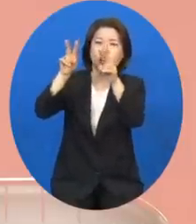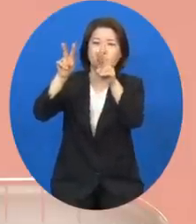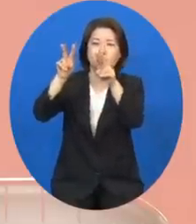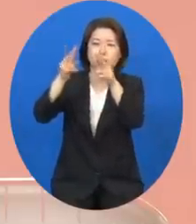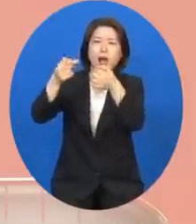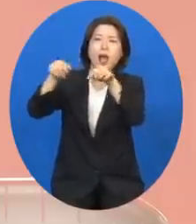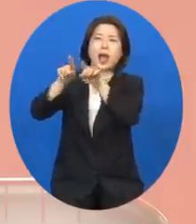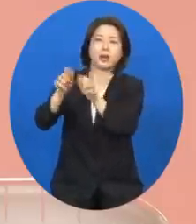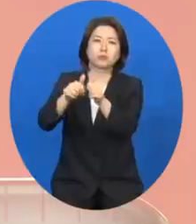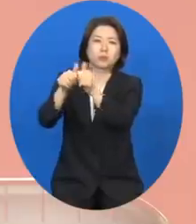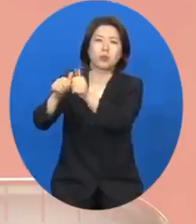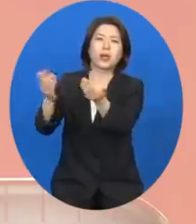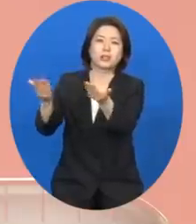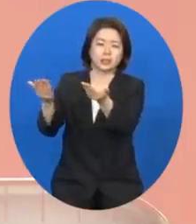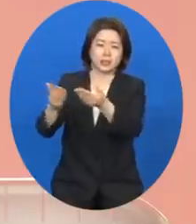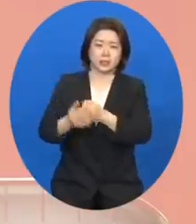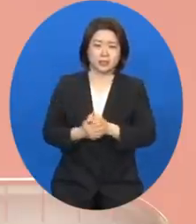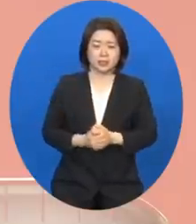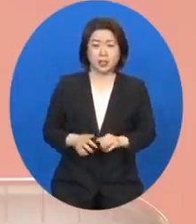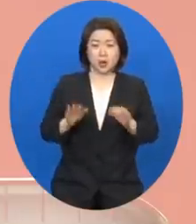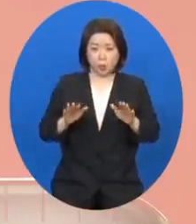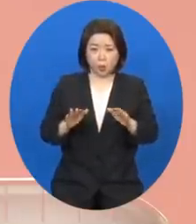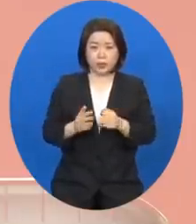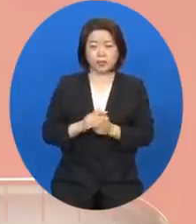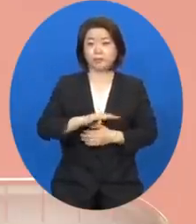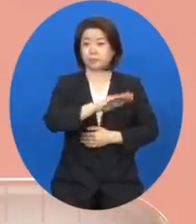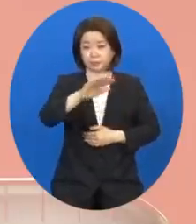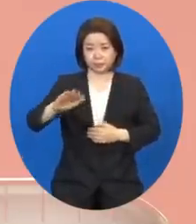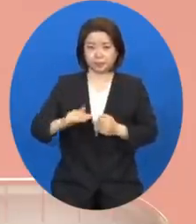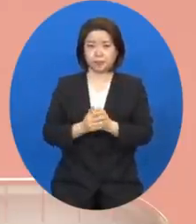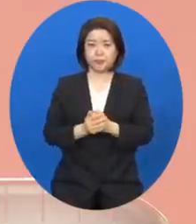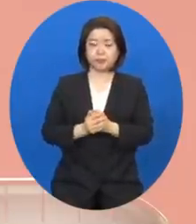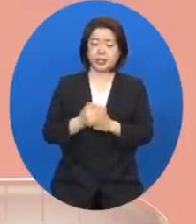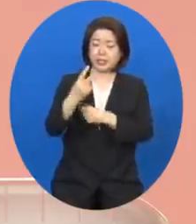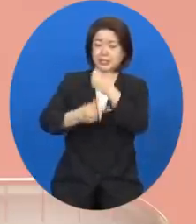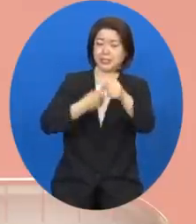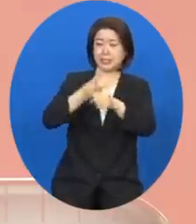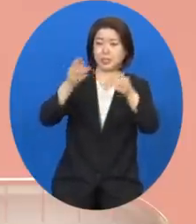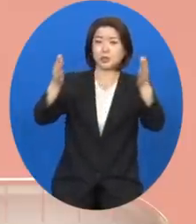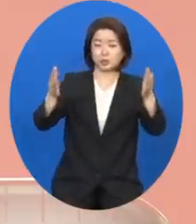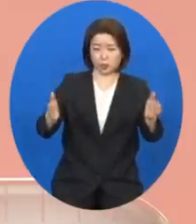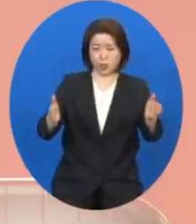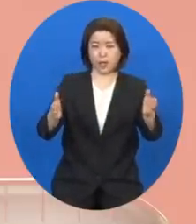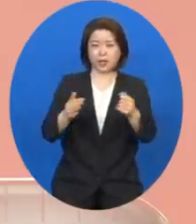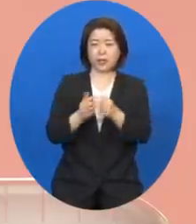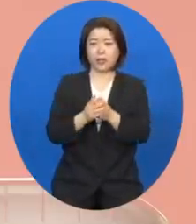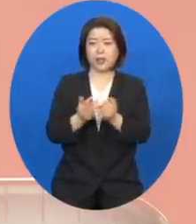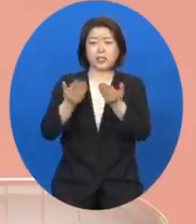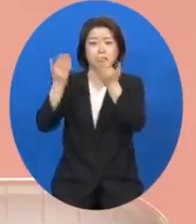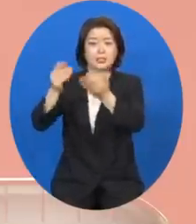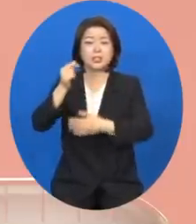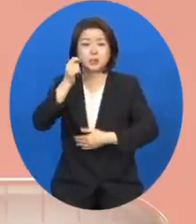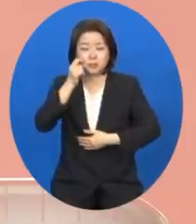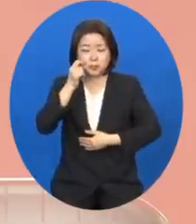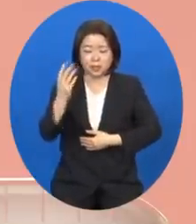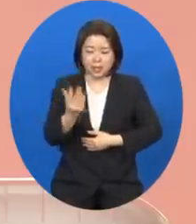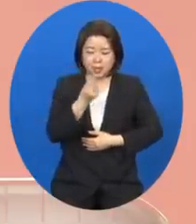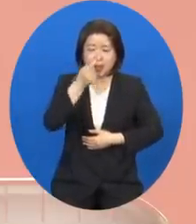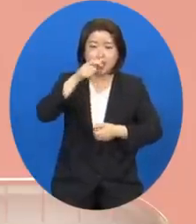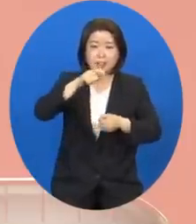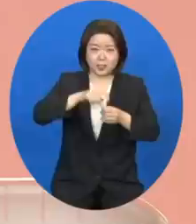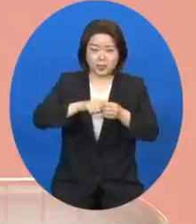것뿐입니다. 오늘 우리는 지난 2년을 하지 못했던 성찬을 다시